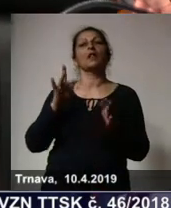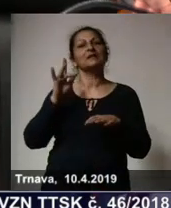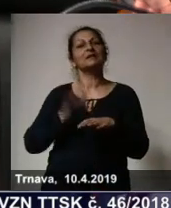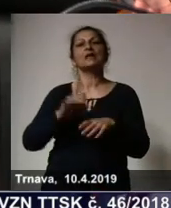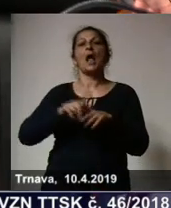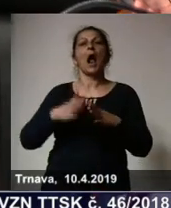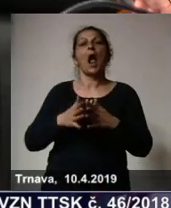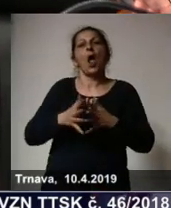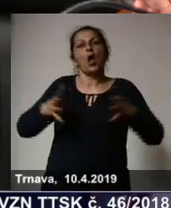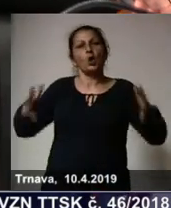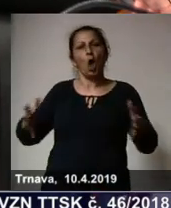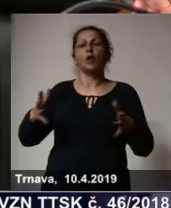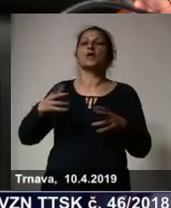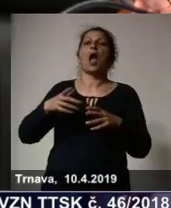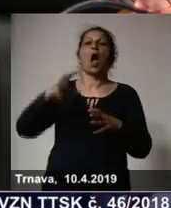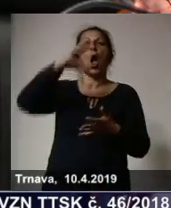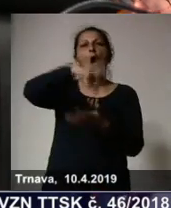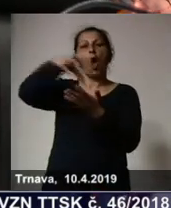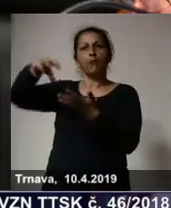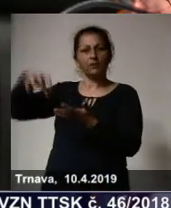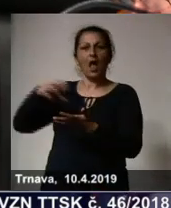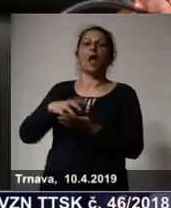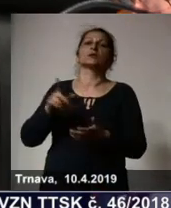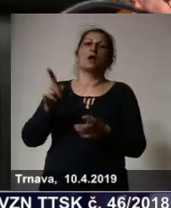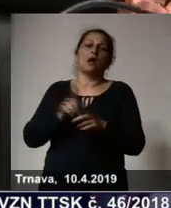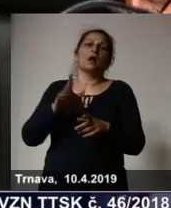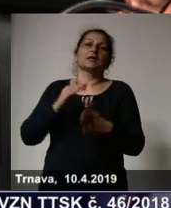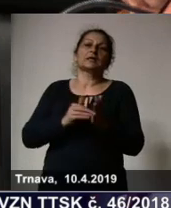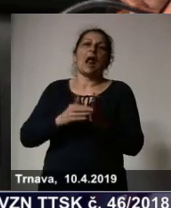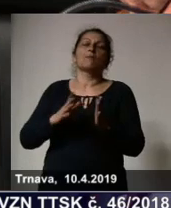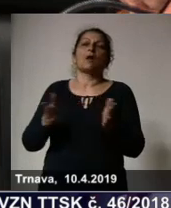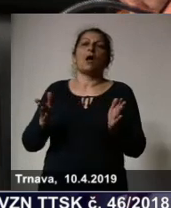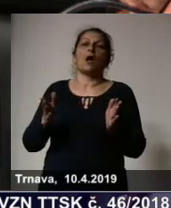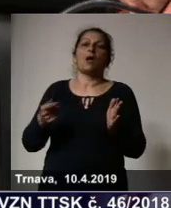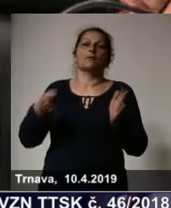subjektov, treba to iniciovať ako zmenu VZN-ka pre potreby